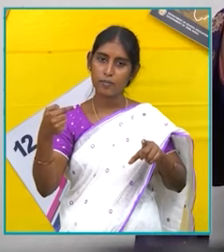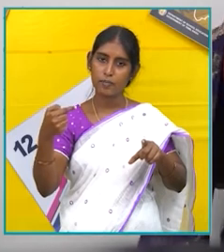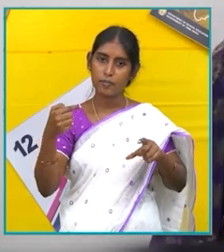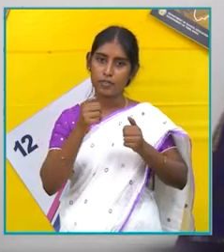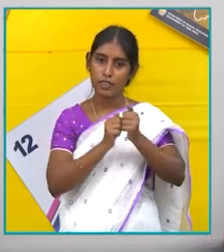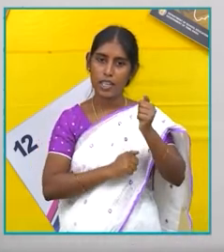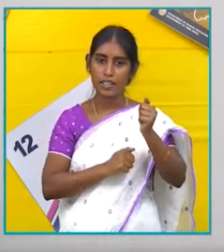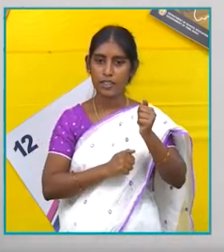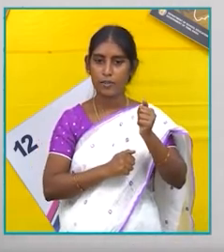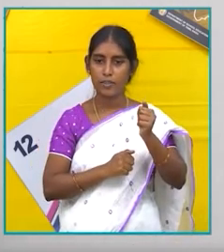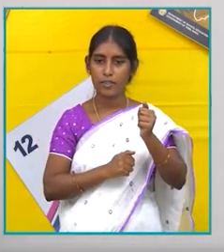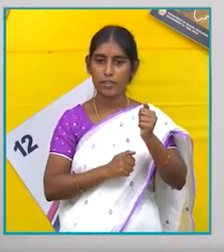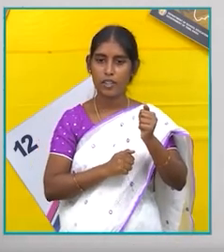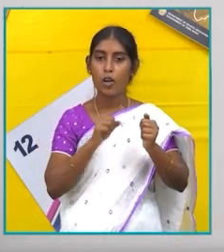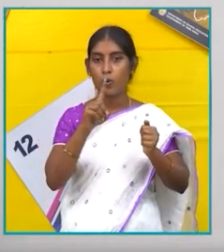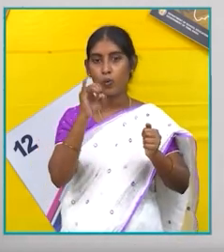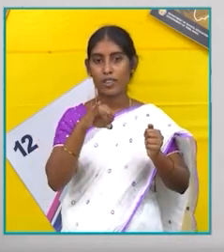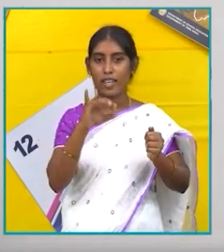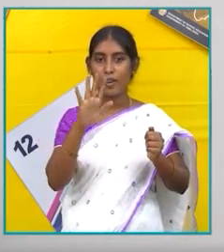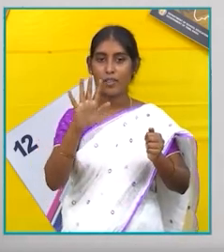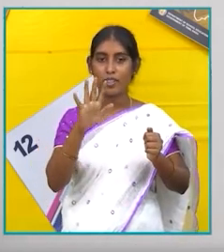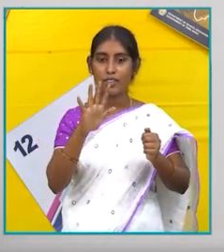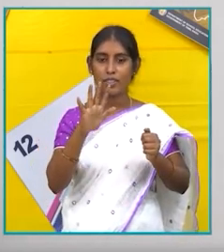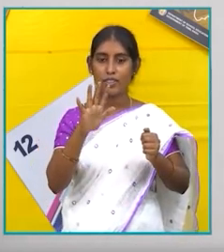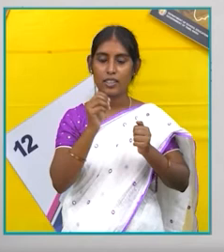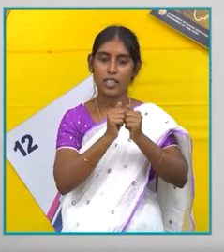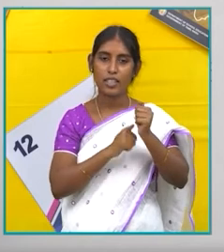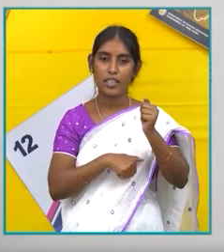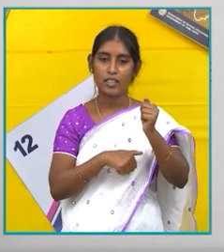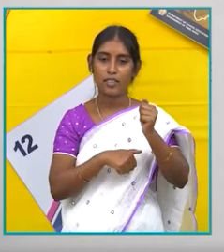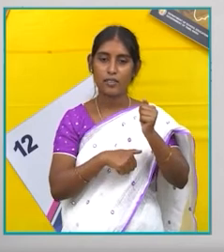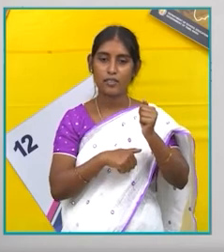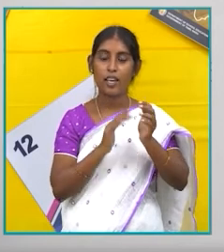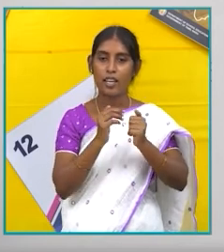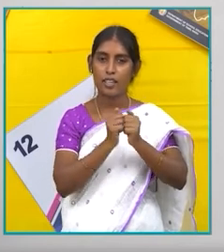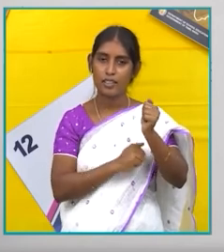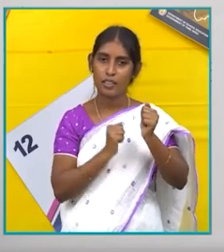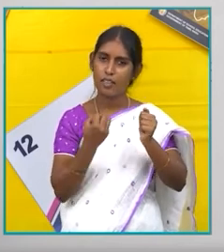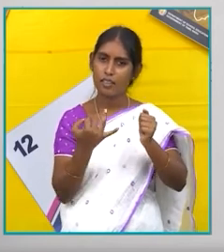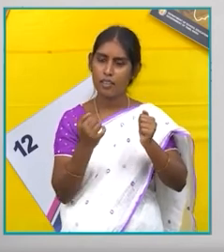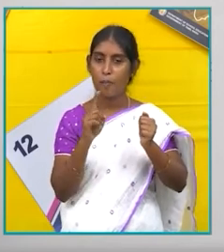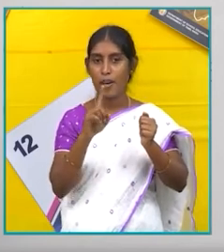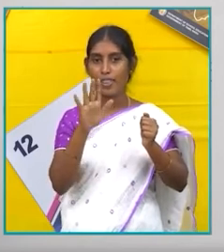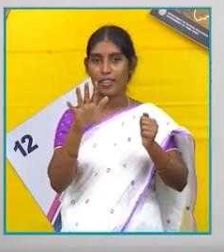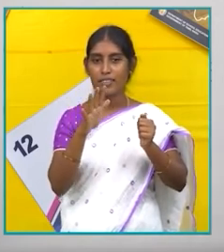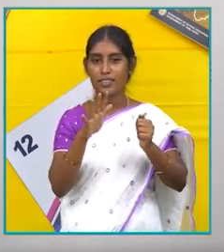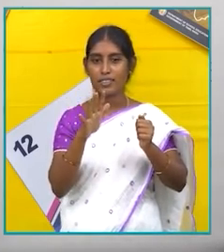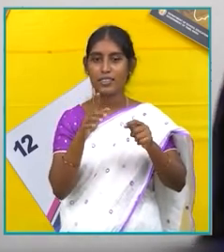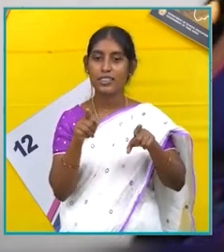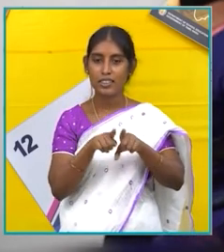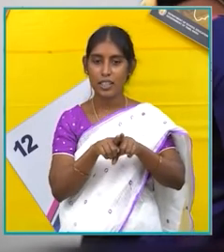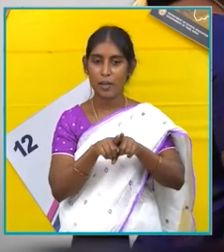இத கழிச்சோம்னா நமக்கு கிடைக்கும் அதோட அளவு எவ்வளவு 165 நம்ம கண்டுபிடிச்சிருக்கோம் சோ கழிச்சா 15 டிகிரி சோ